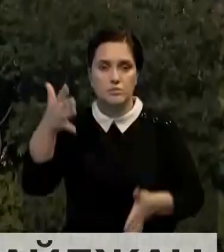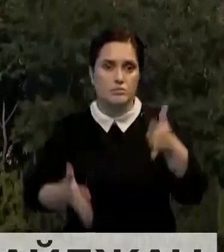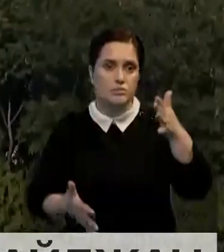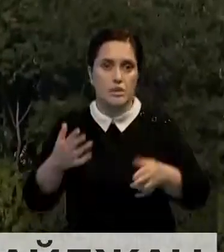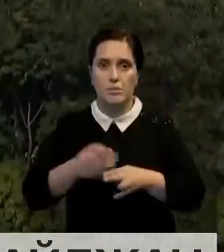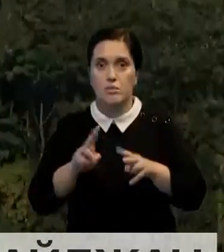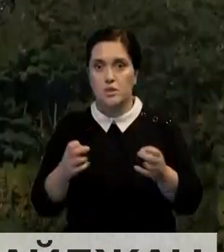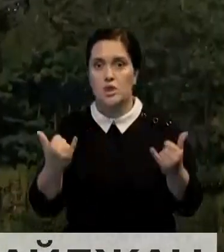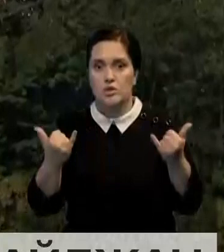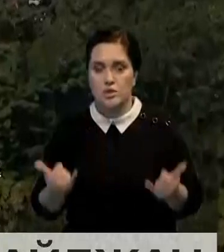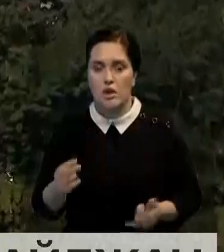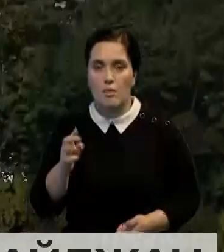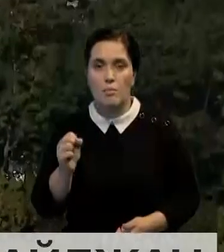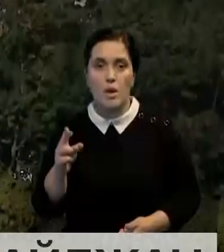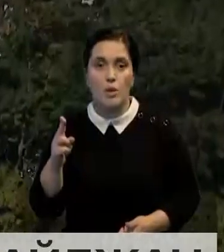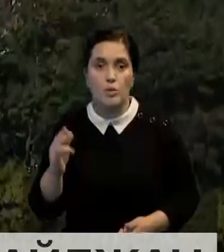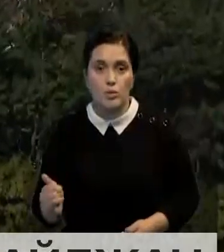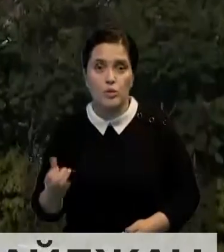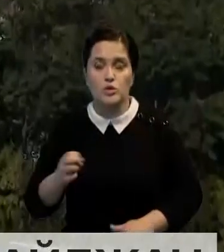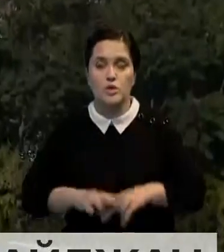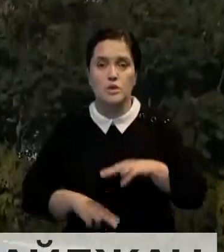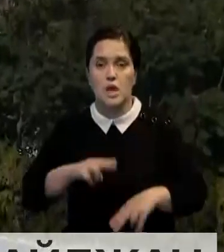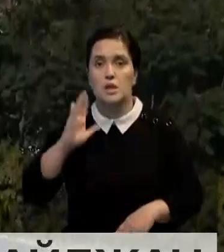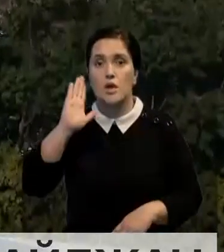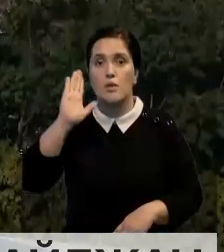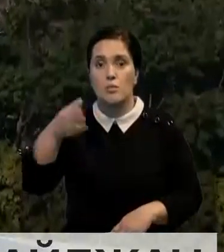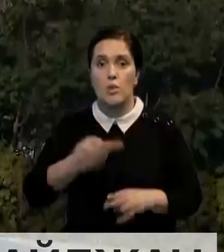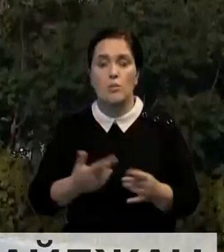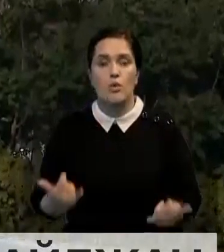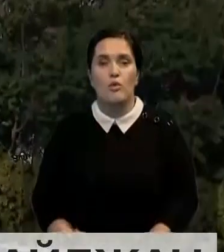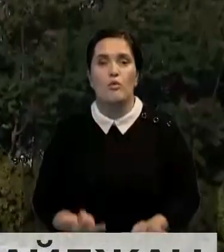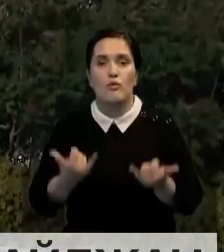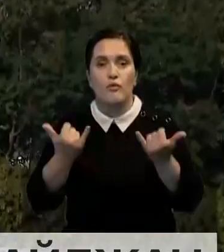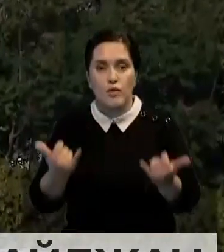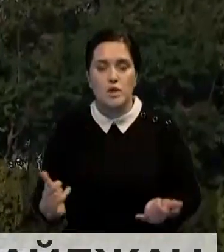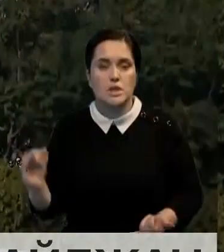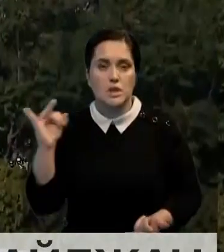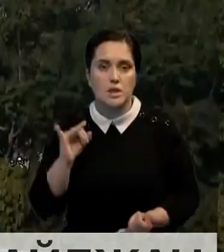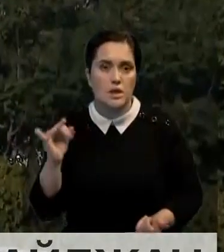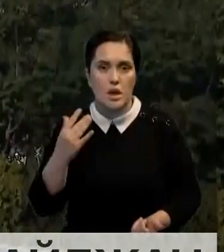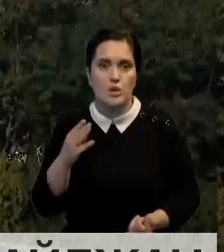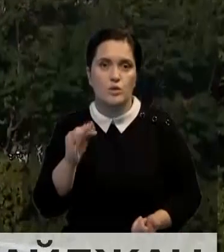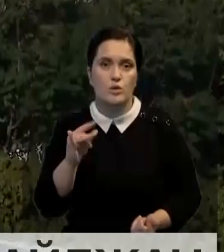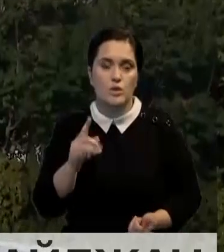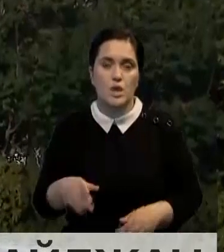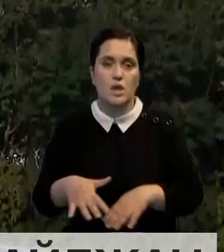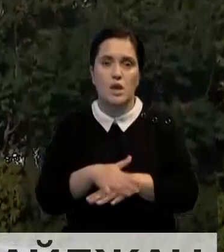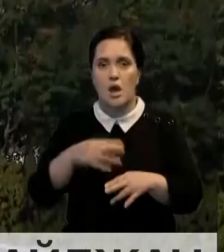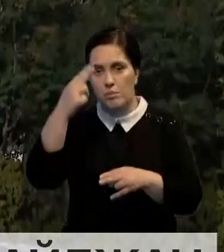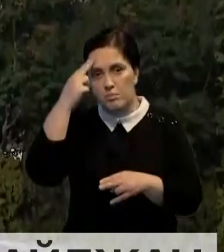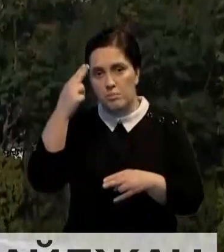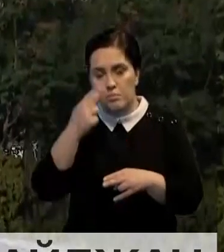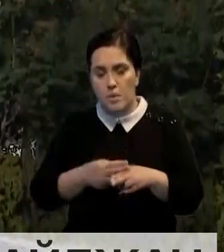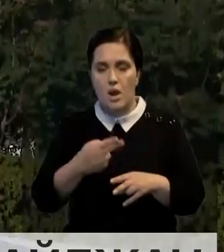уже современного Баку. Впрочем, строить будущее, уважая истоки, азбука всех тюркских народов. Братство,